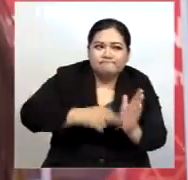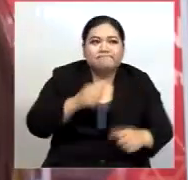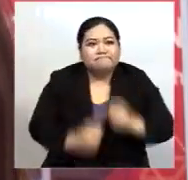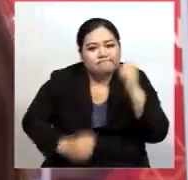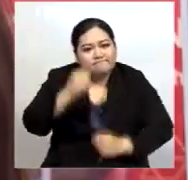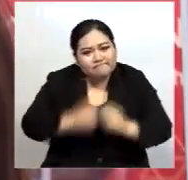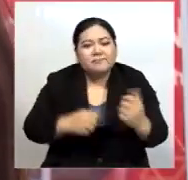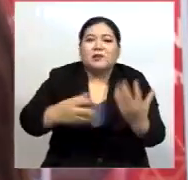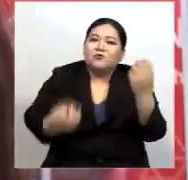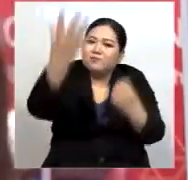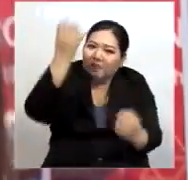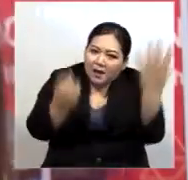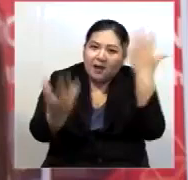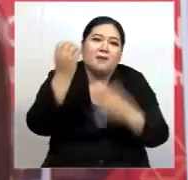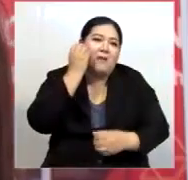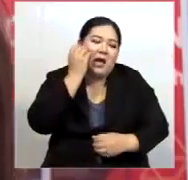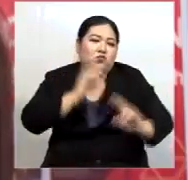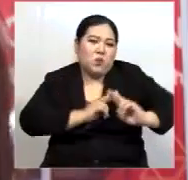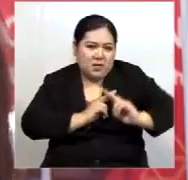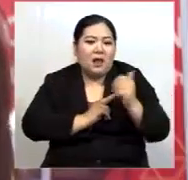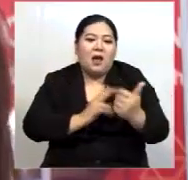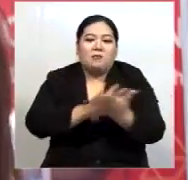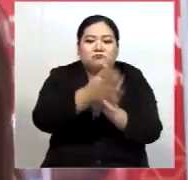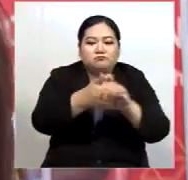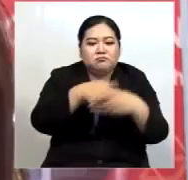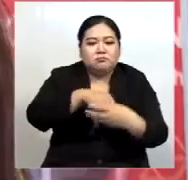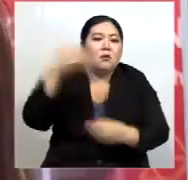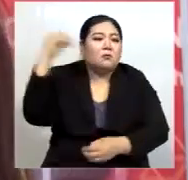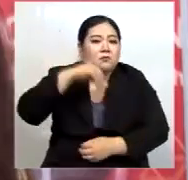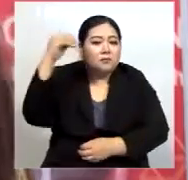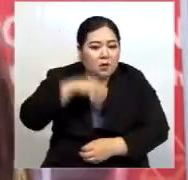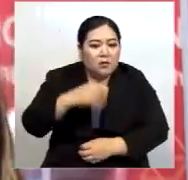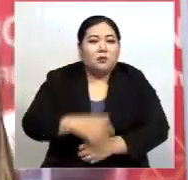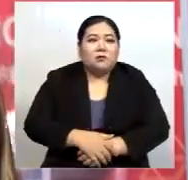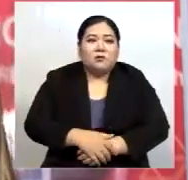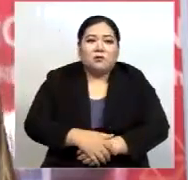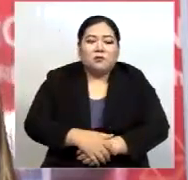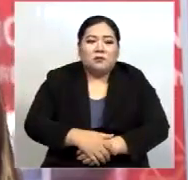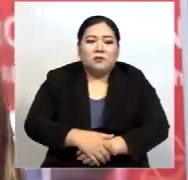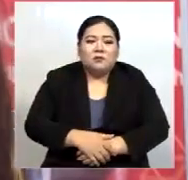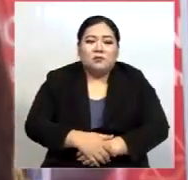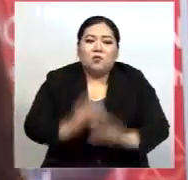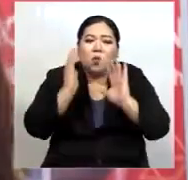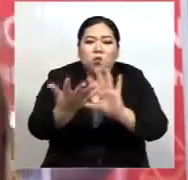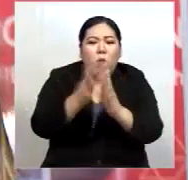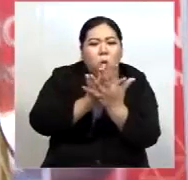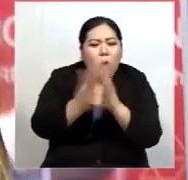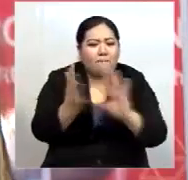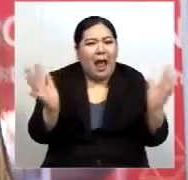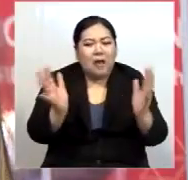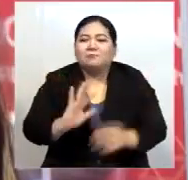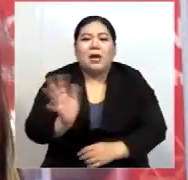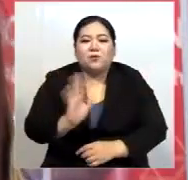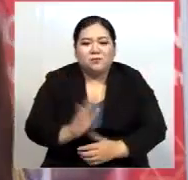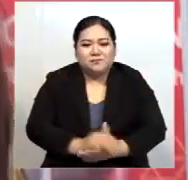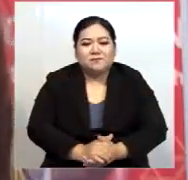อกเป็นในสวนสาธารณะหรือว่าจะเป็นที่บ้านแทนเงี้ยค่ะแล้วก็ล้างมือบ่อยๆ เลี่ยงพบปะผู้คนที่ผู้คนม